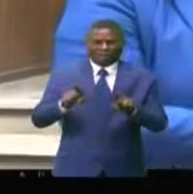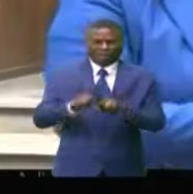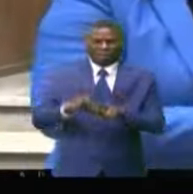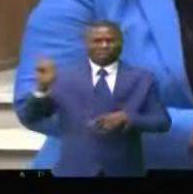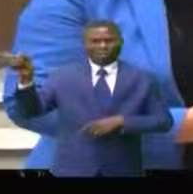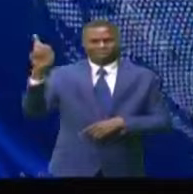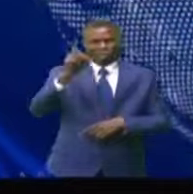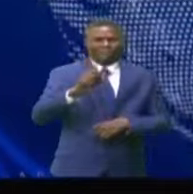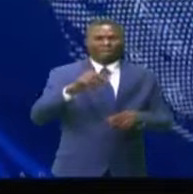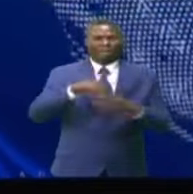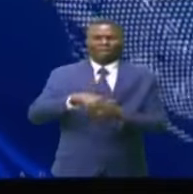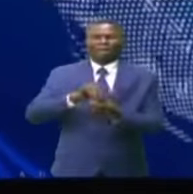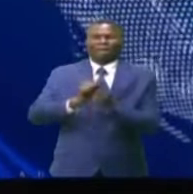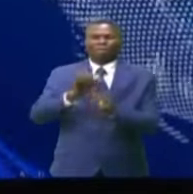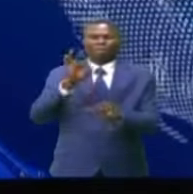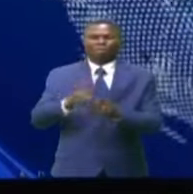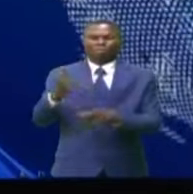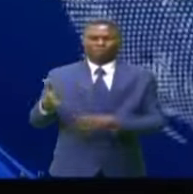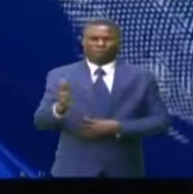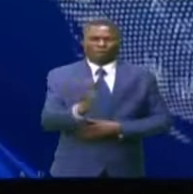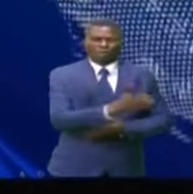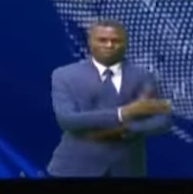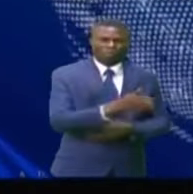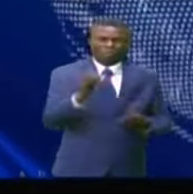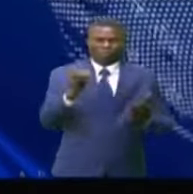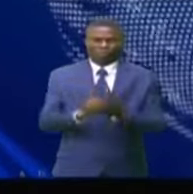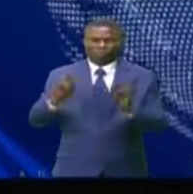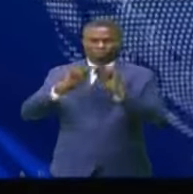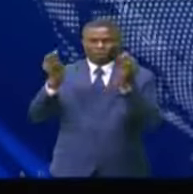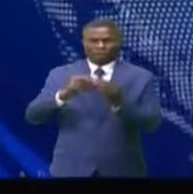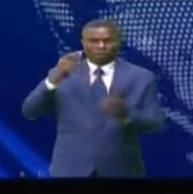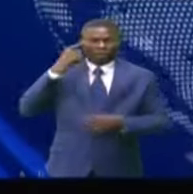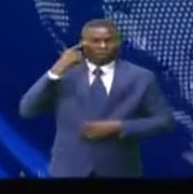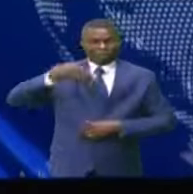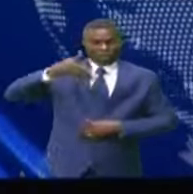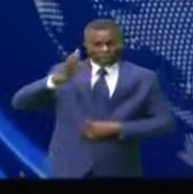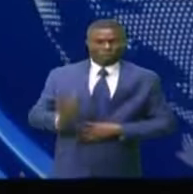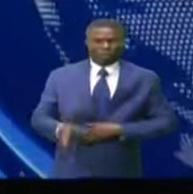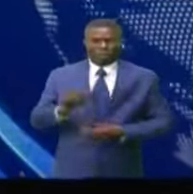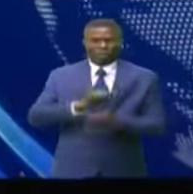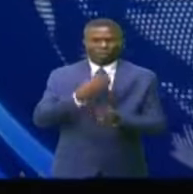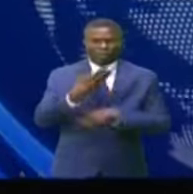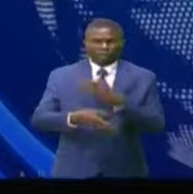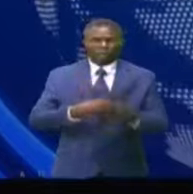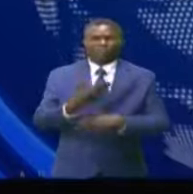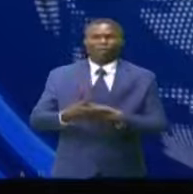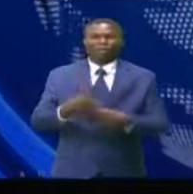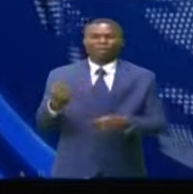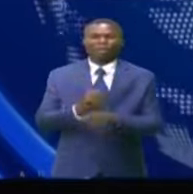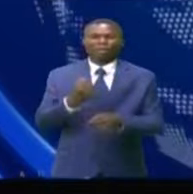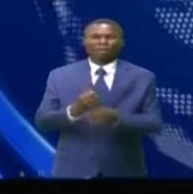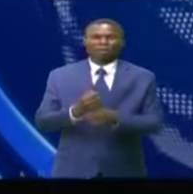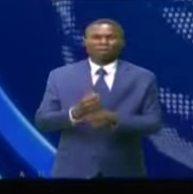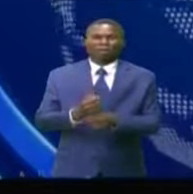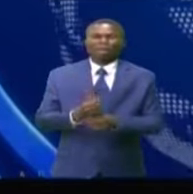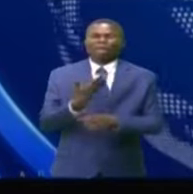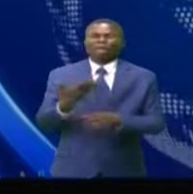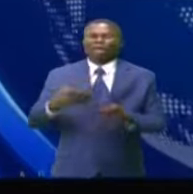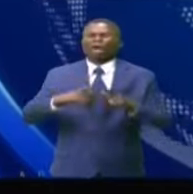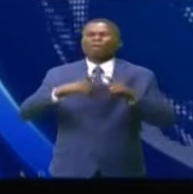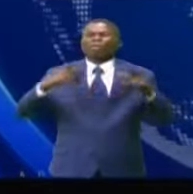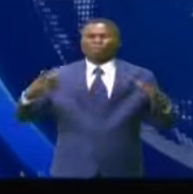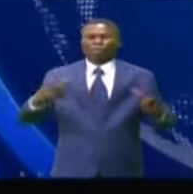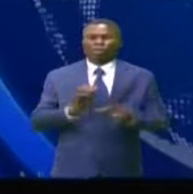processus électoral. Autre chose, un groupe chinois spécialisé dans la réalisation des grands ouvrages a